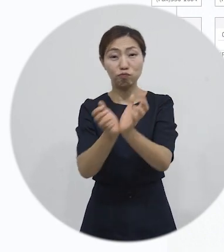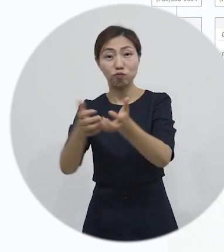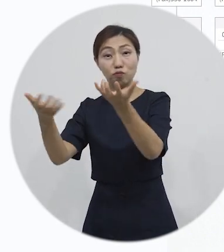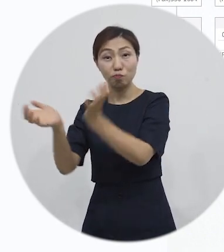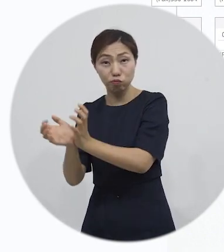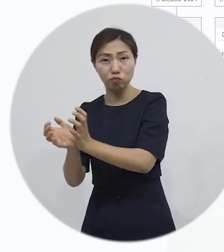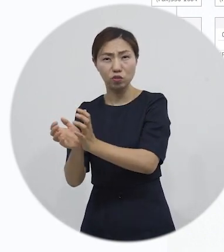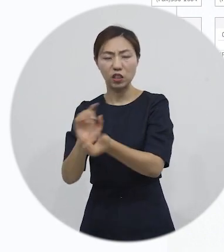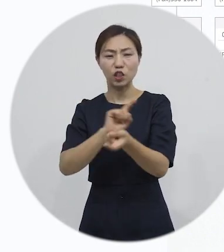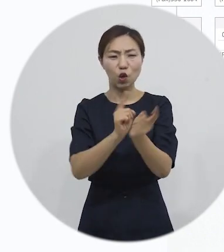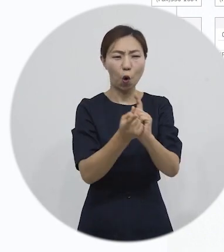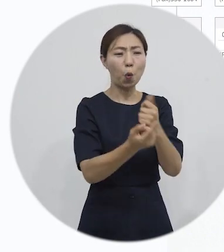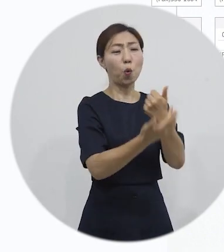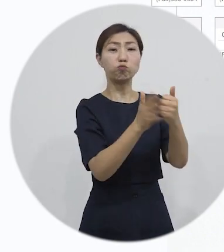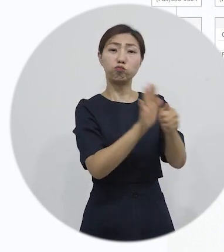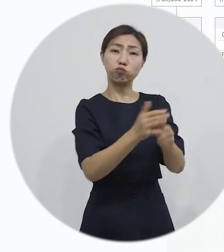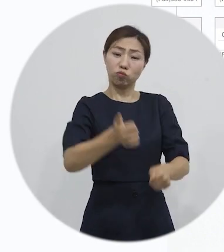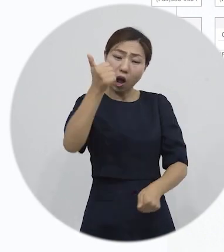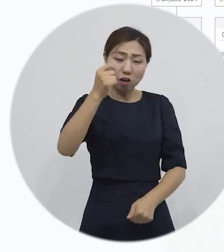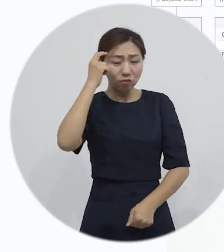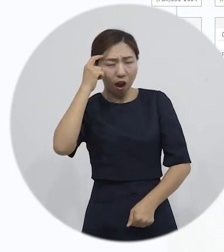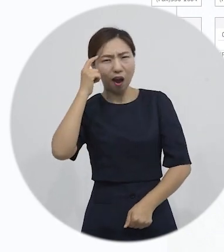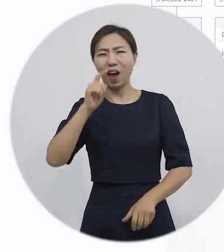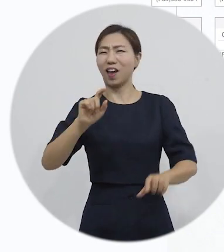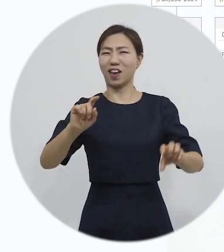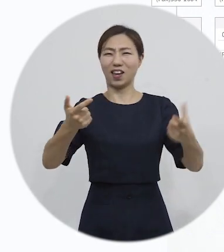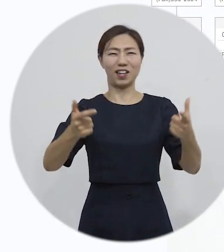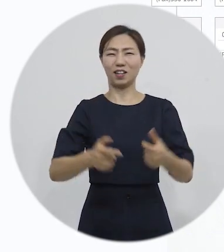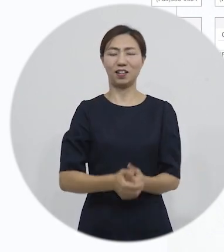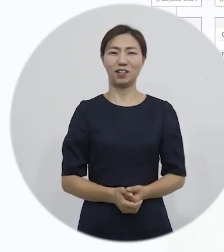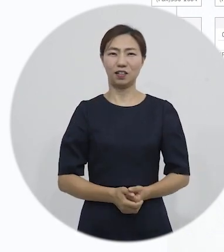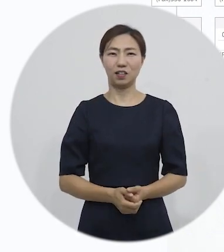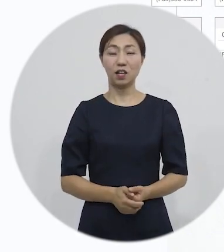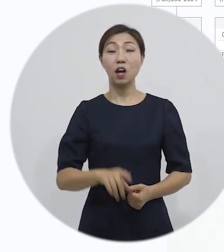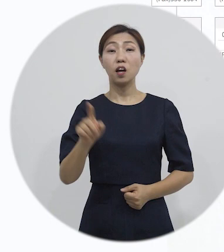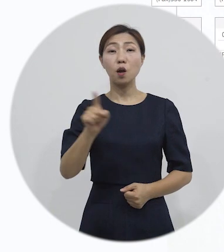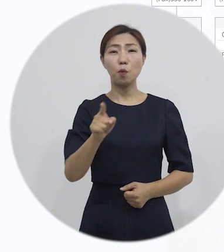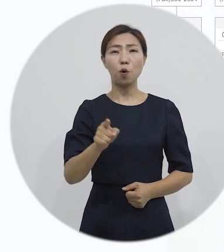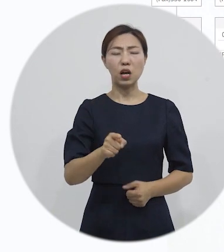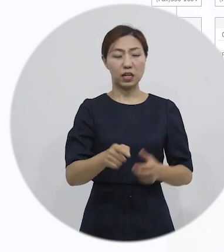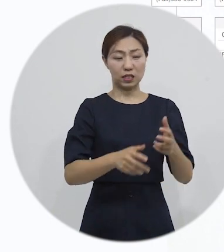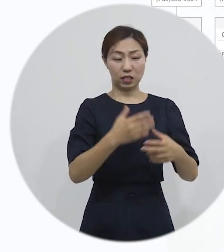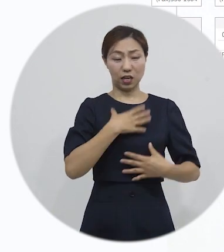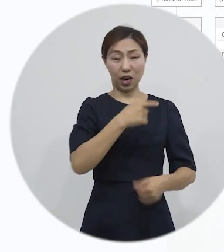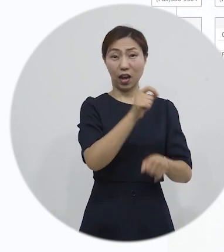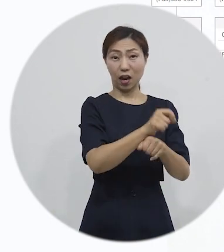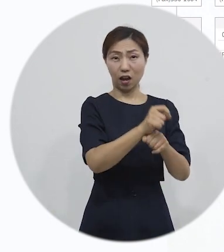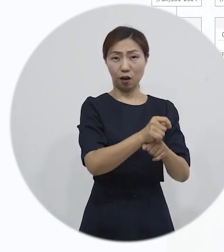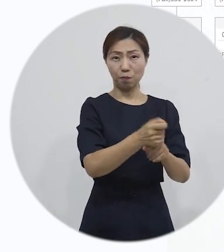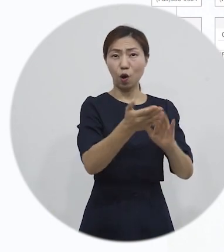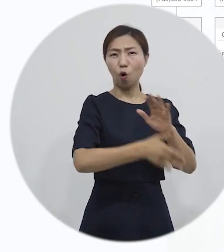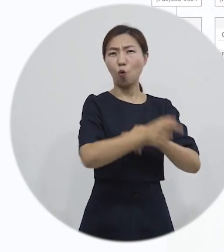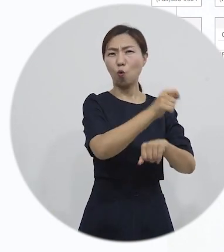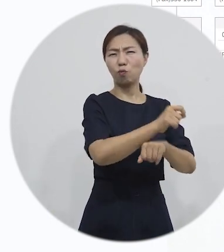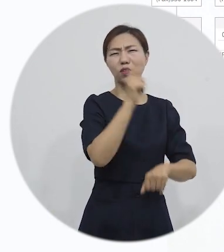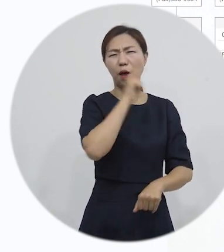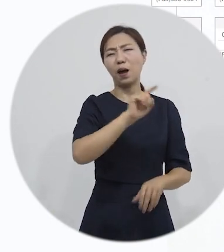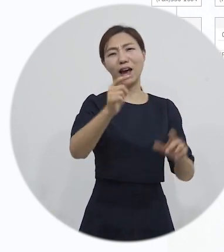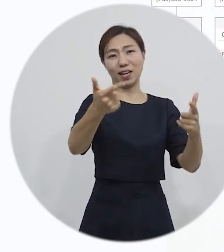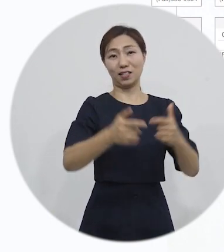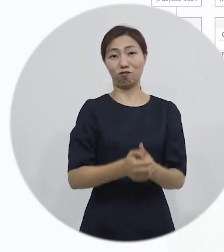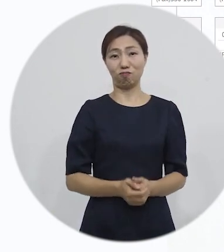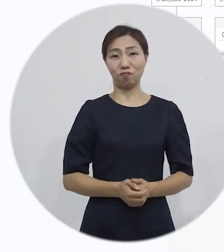되지 안 된다고 강조드리기 위해서 그렇습니다. 그러니까 그거는 사업이 나빠서가 아니고요, 행정에서 사업을